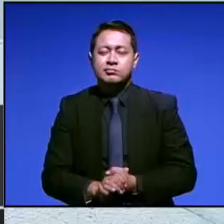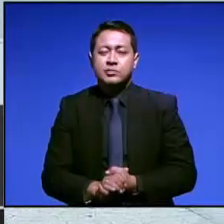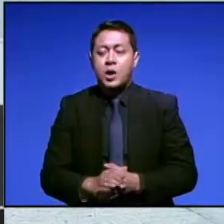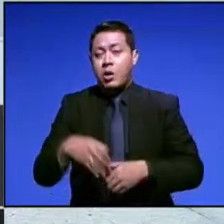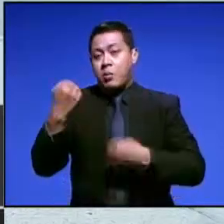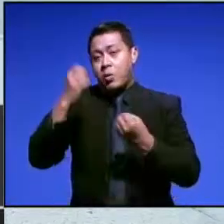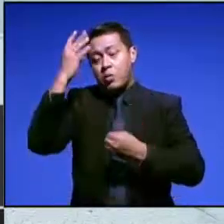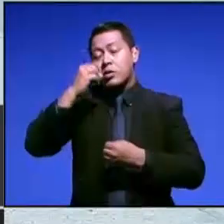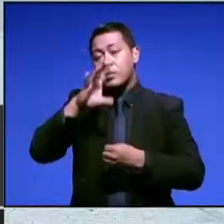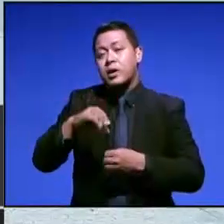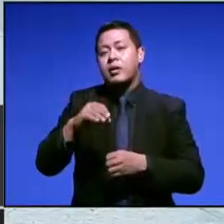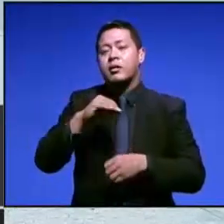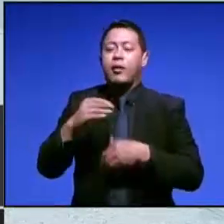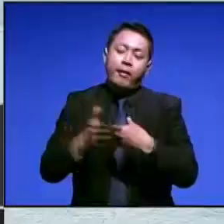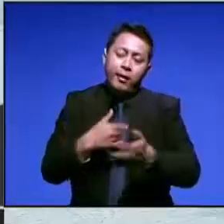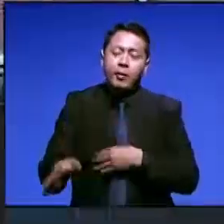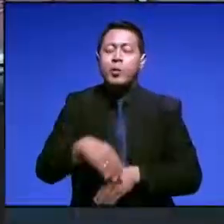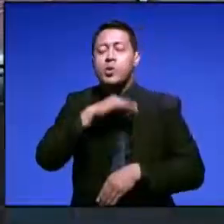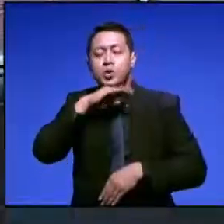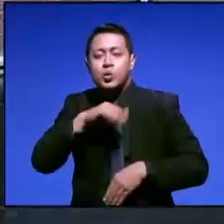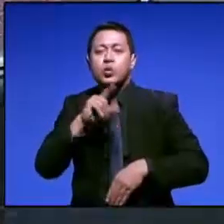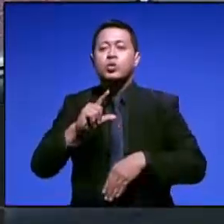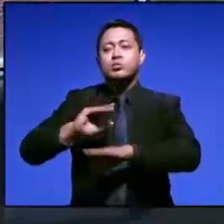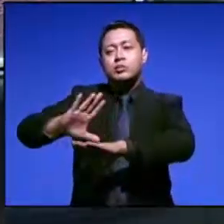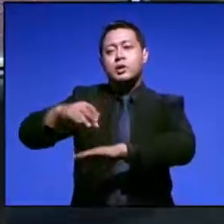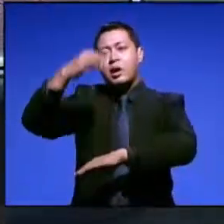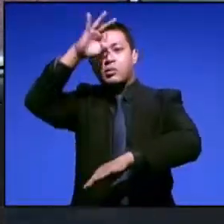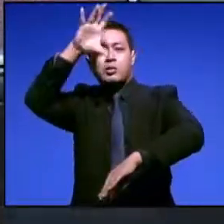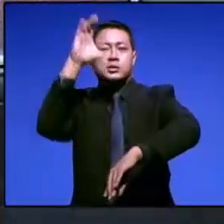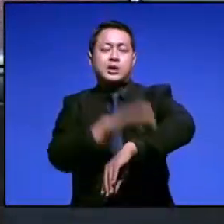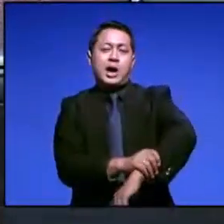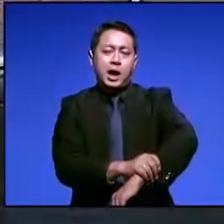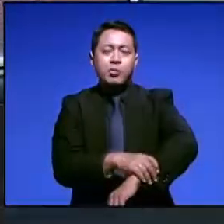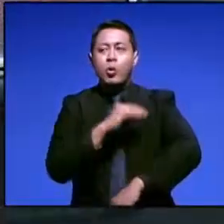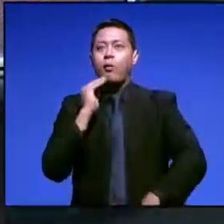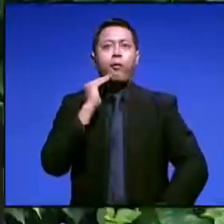Pengemudi mengaku rela menunggu di pinggir jalan tol demi menghindari petugas yang sudah